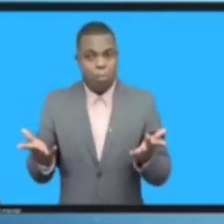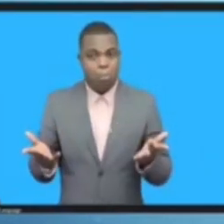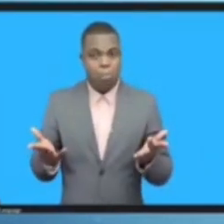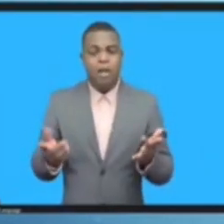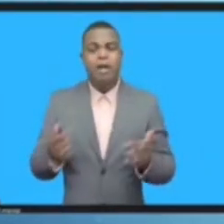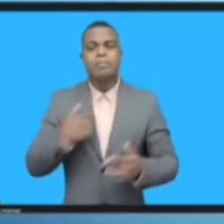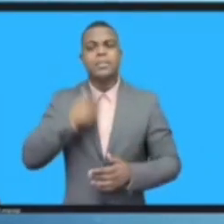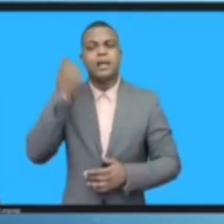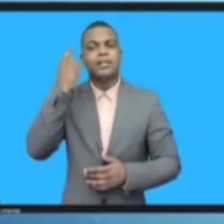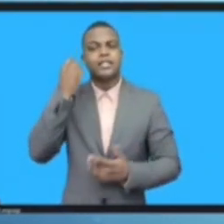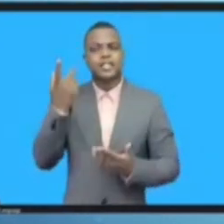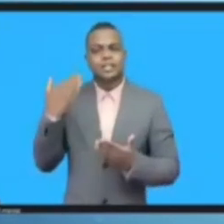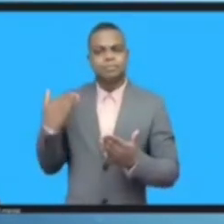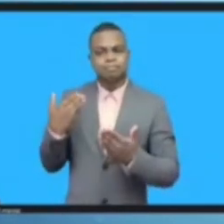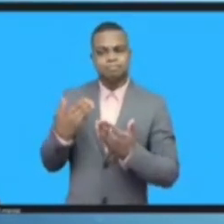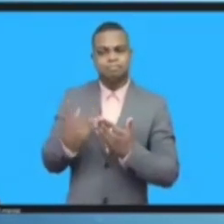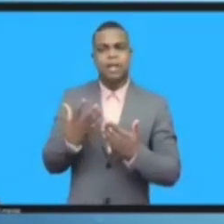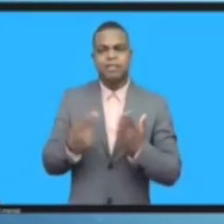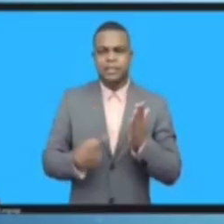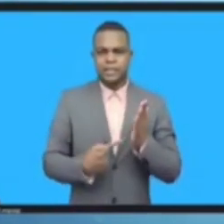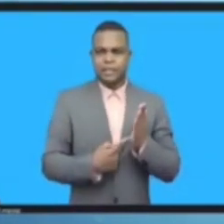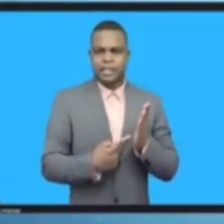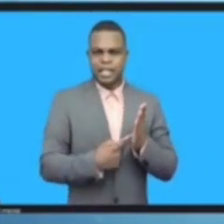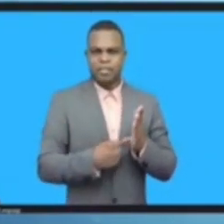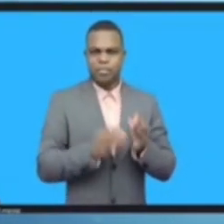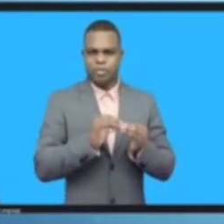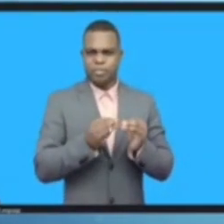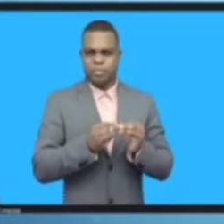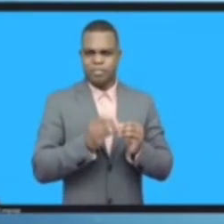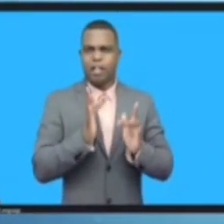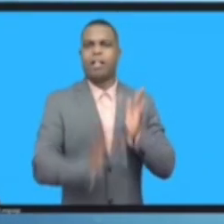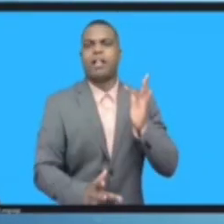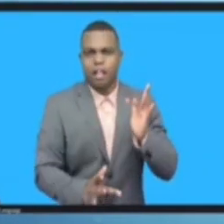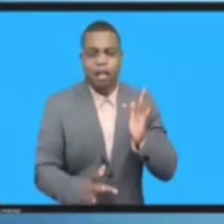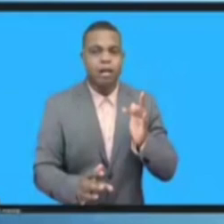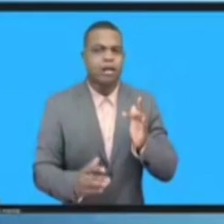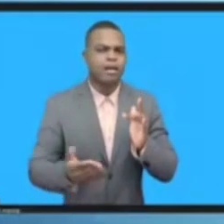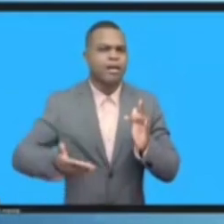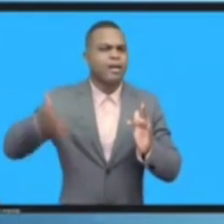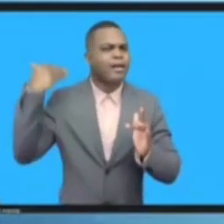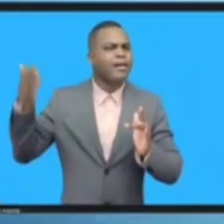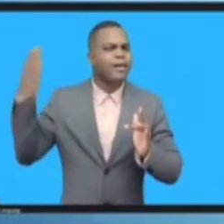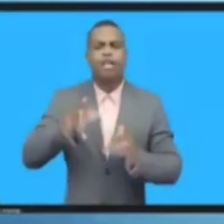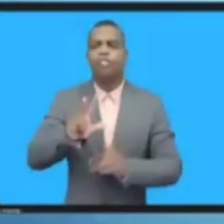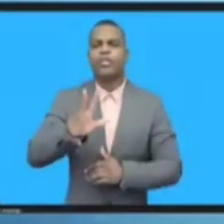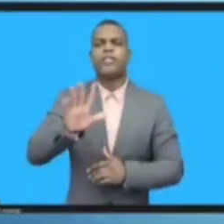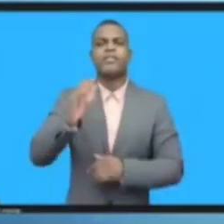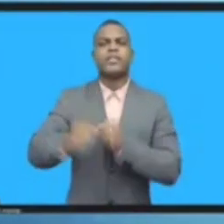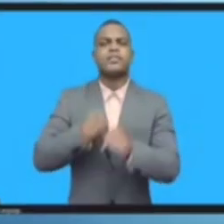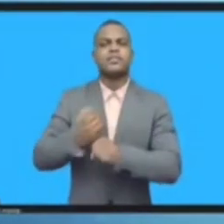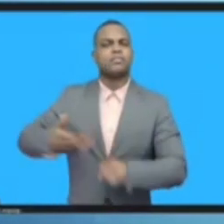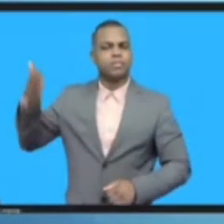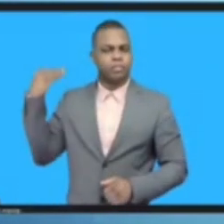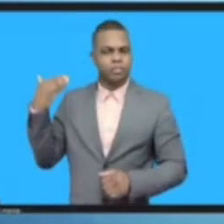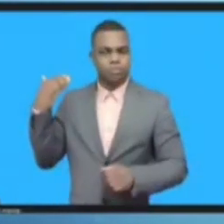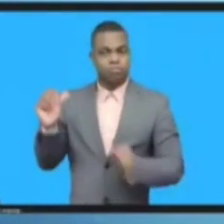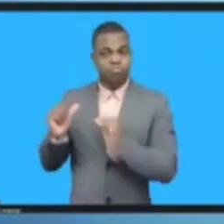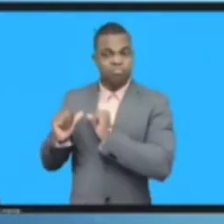Donc, ce modèle multipartite qui gouverne l'Internet jusque-là, et voilà pourquoi je suis ravie d'être ici parmi nous pour justement